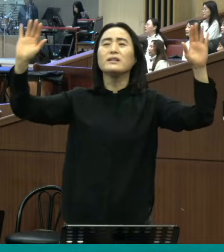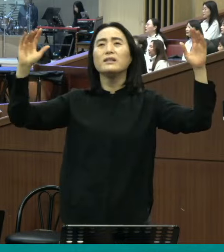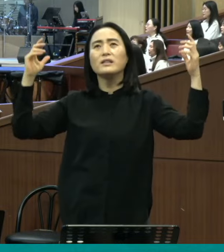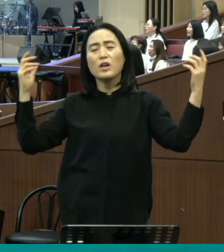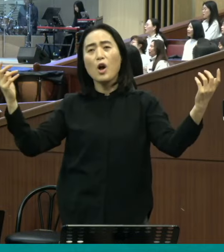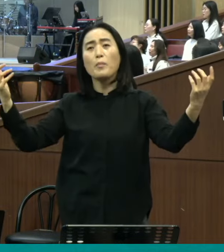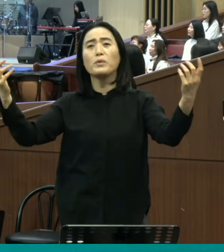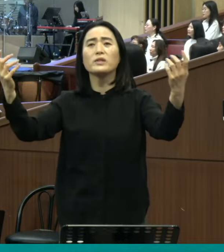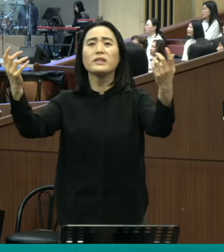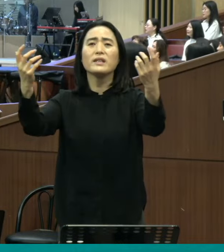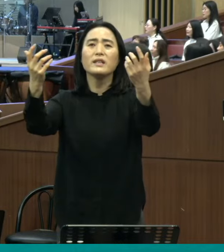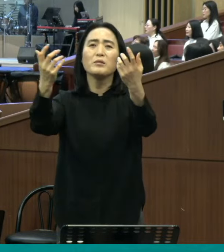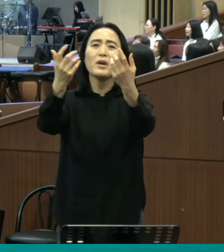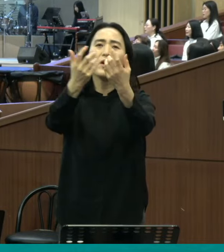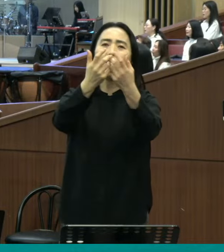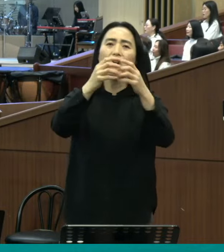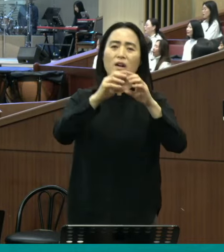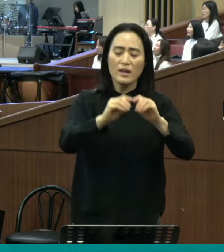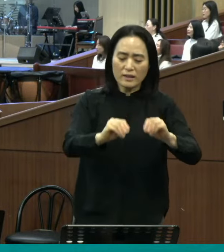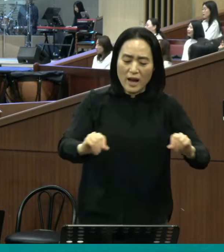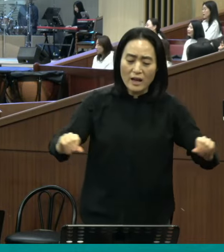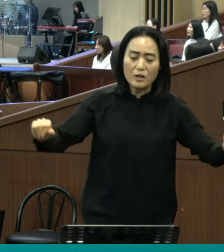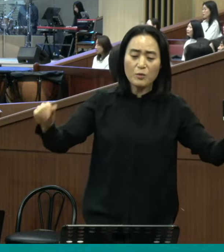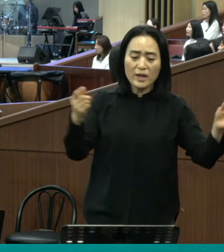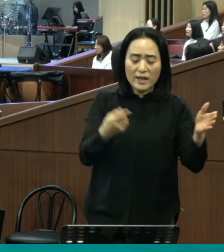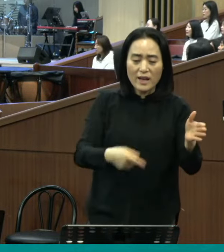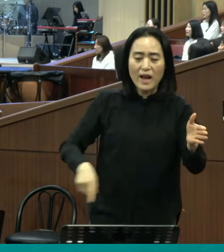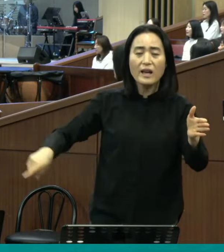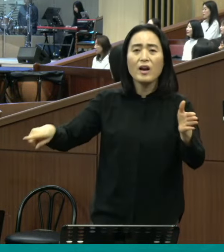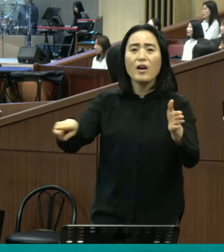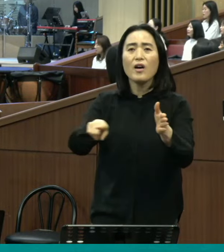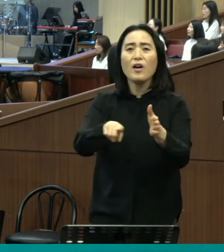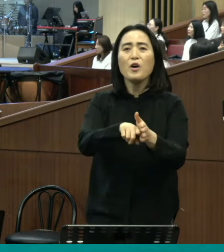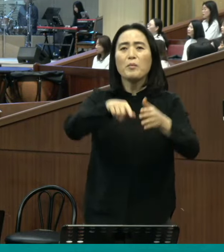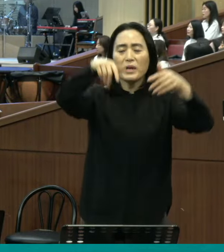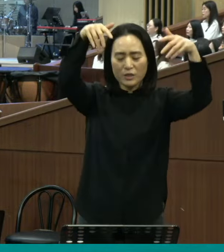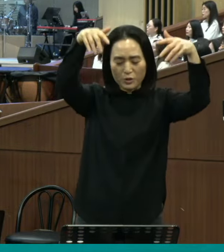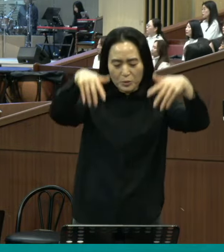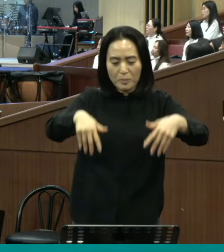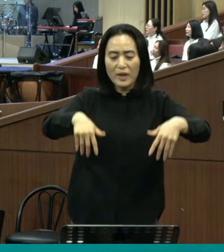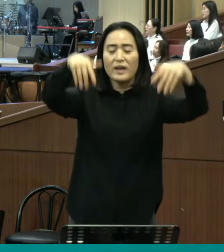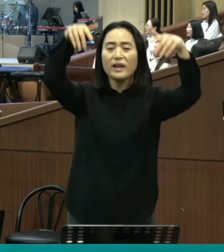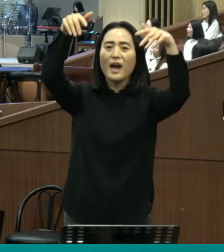하늘을 덮으시며 땅을 위하여 그